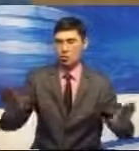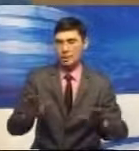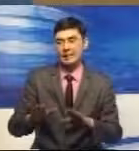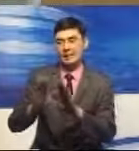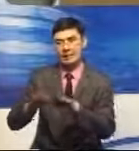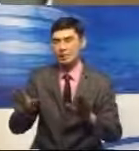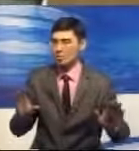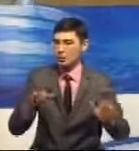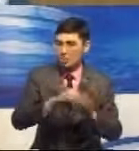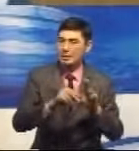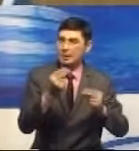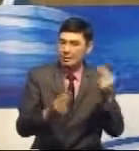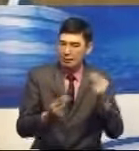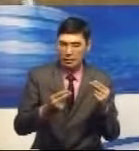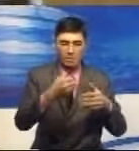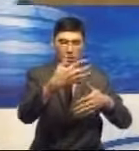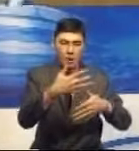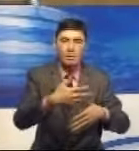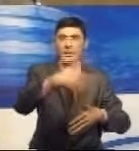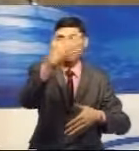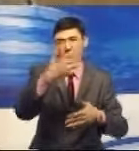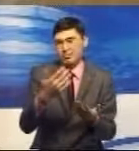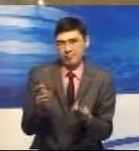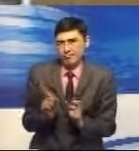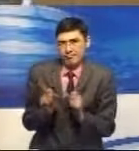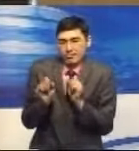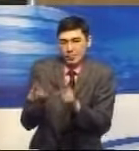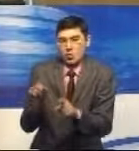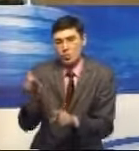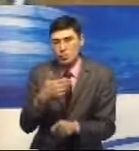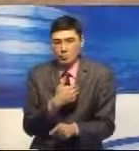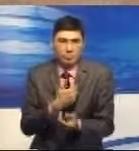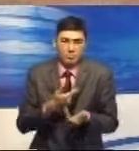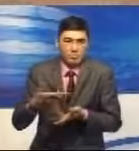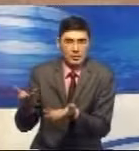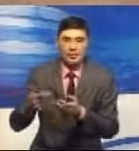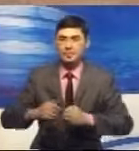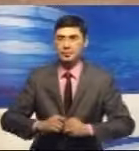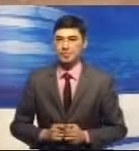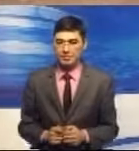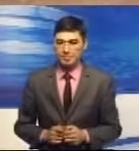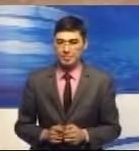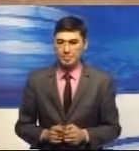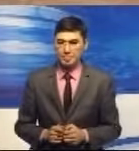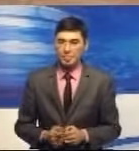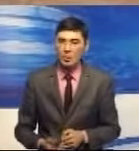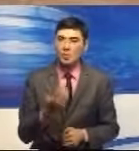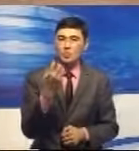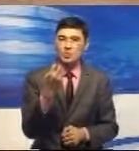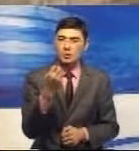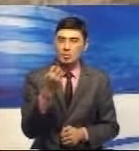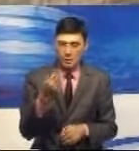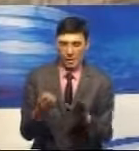Ал қалғанын өздері шешеді. Бастысы бұл аумақ ретке келтірілетін болады. Сонымен қатар меншік иесі